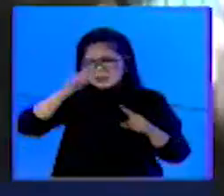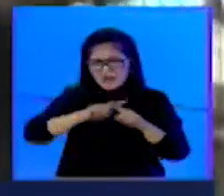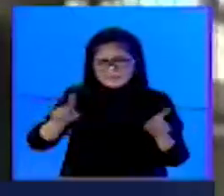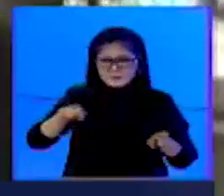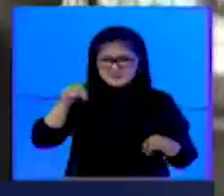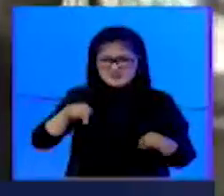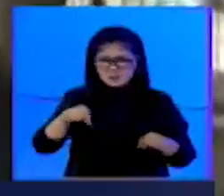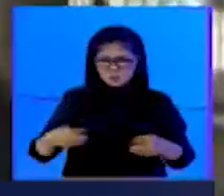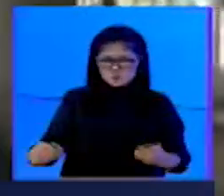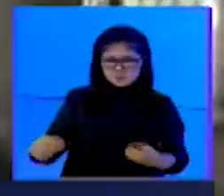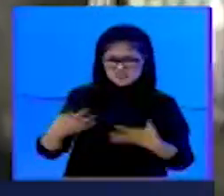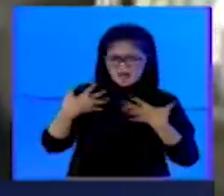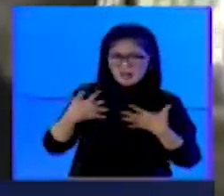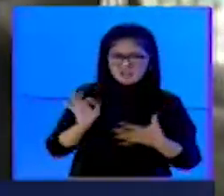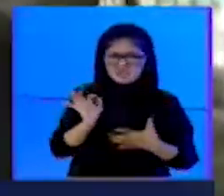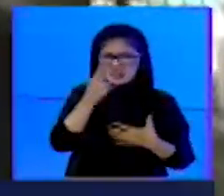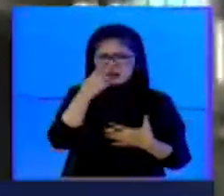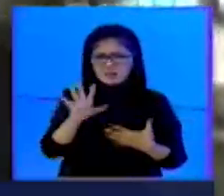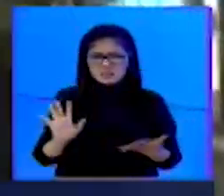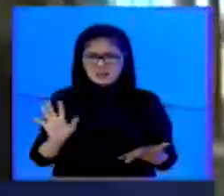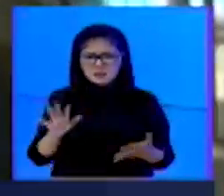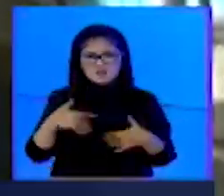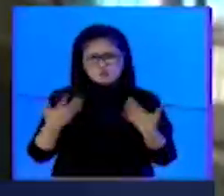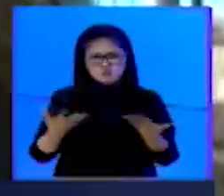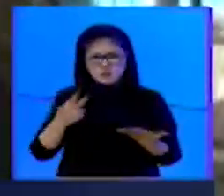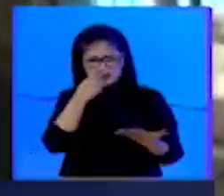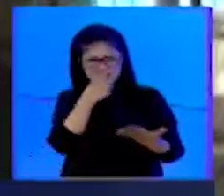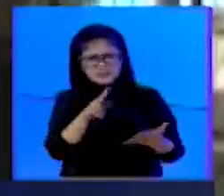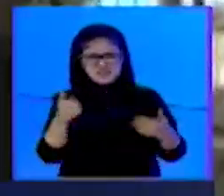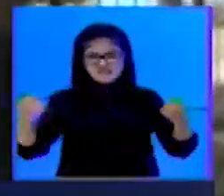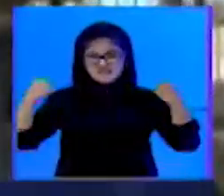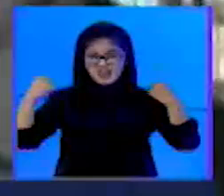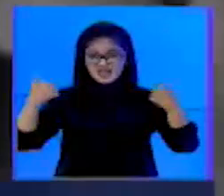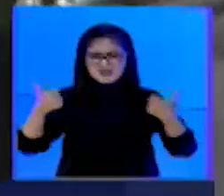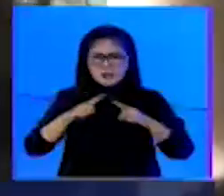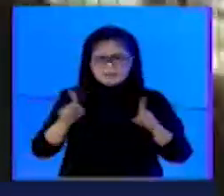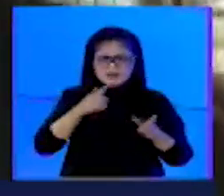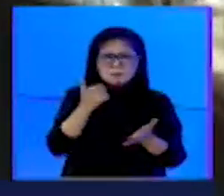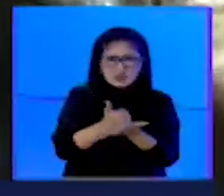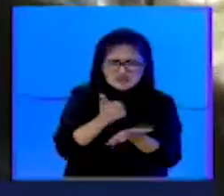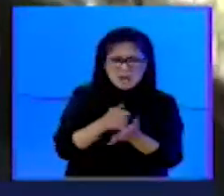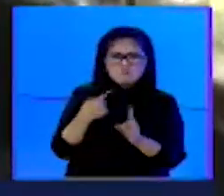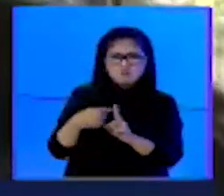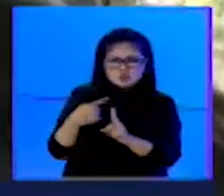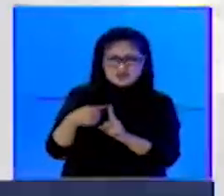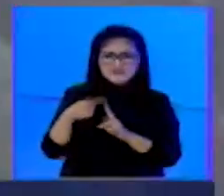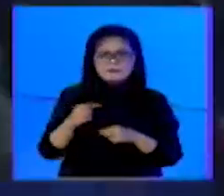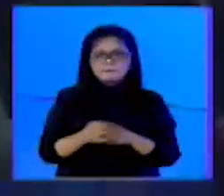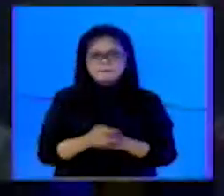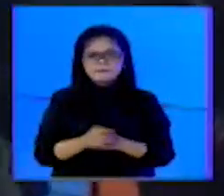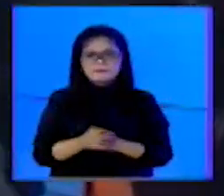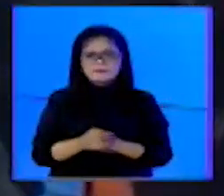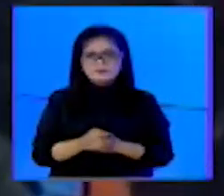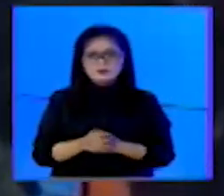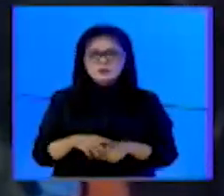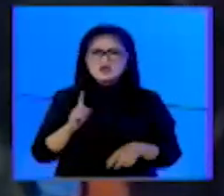kelihatannya sehat, nggak tahu kan yang ini. Soalnya sering keluar juga, saya sering di luar gitu, nggak suka diam di rumah terus. Nah,